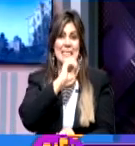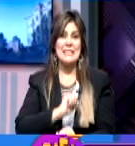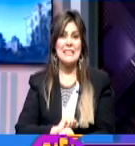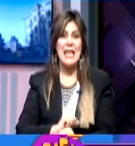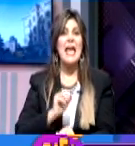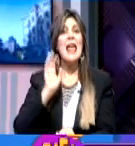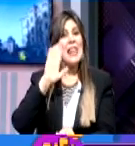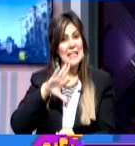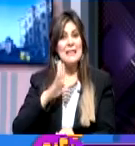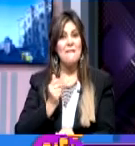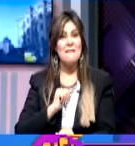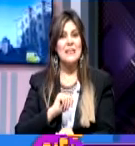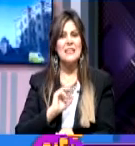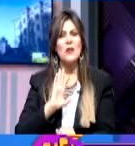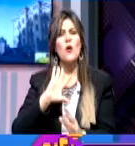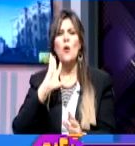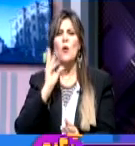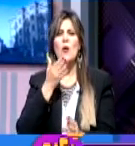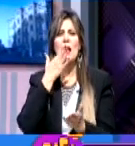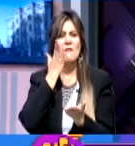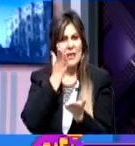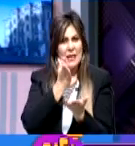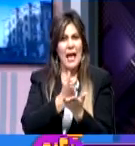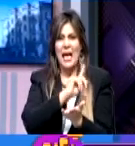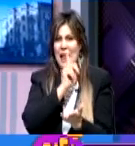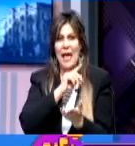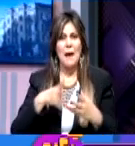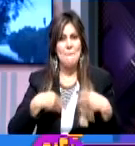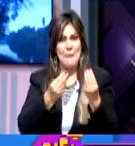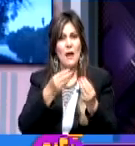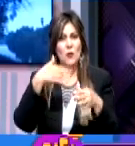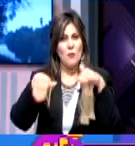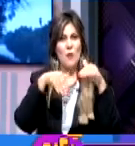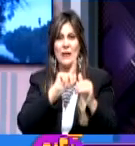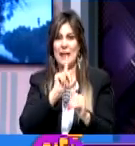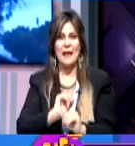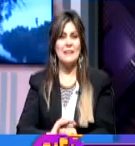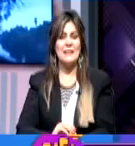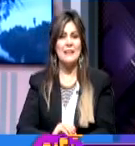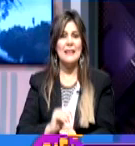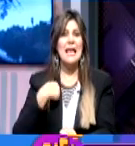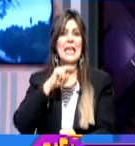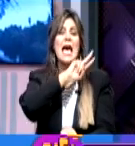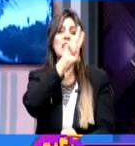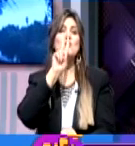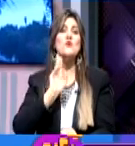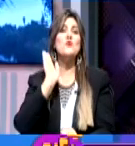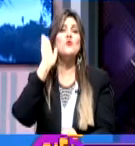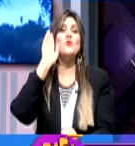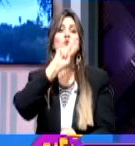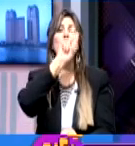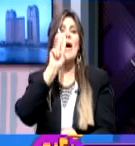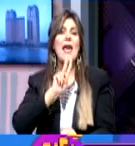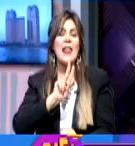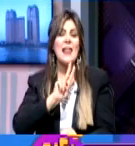لسه في تقسيم. نعم. بقول لحضرتك حتى في ظل الطفره الجديده والاهتمام